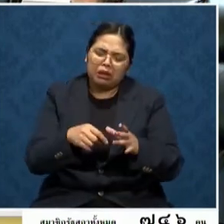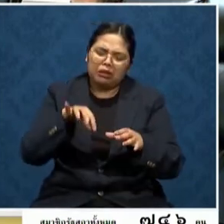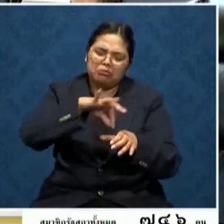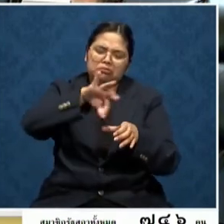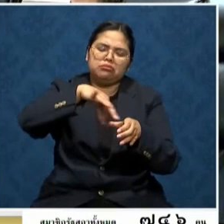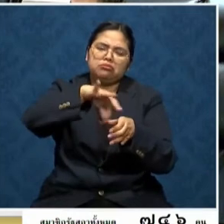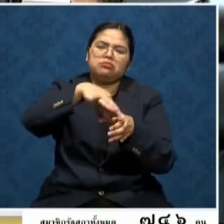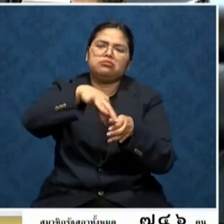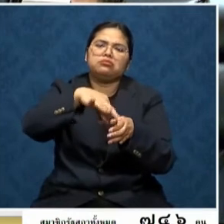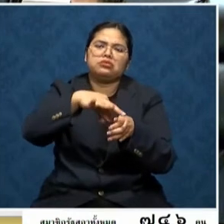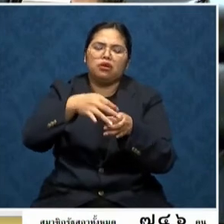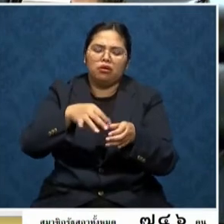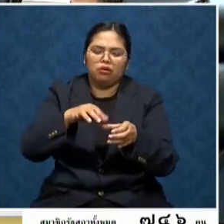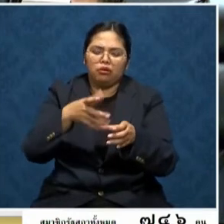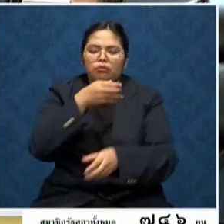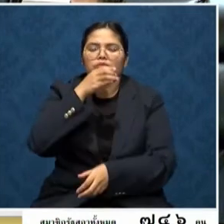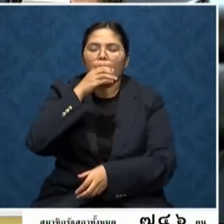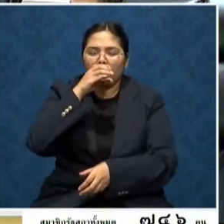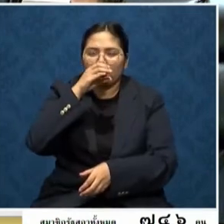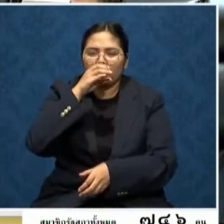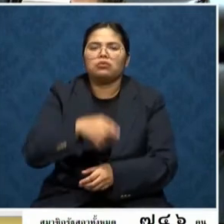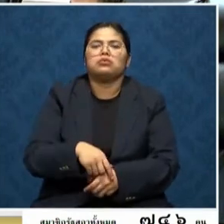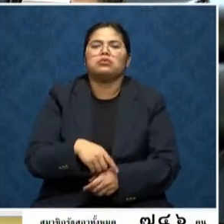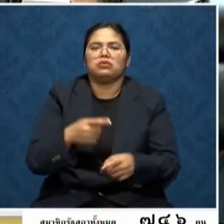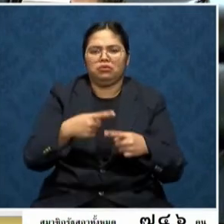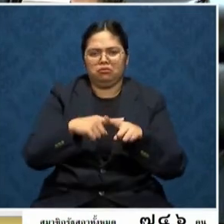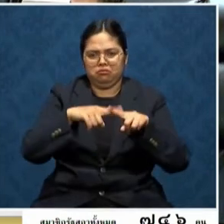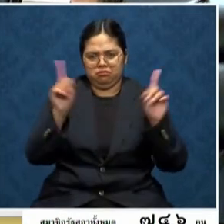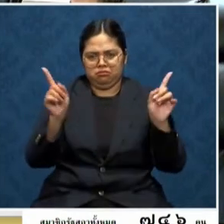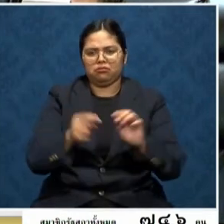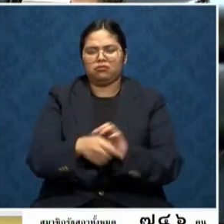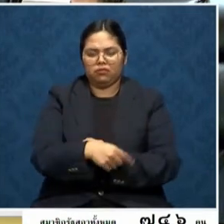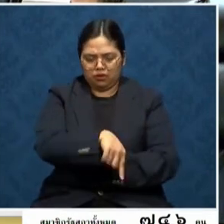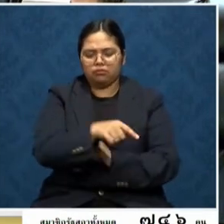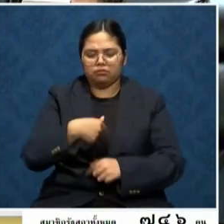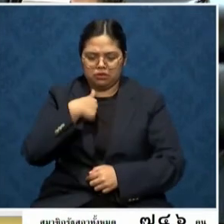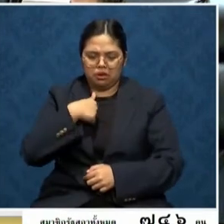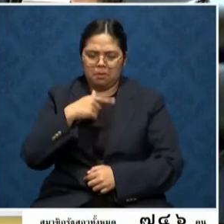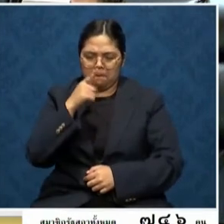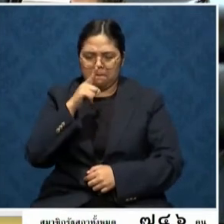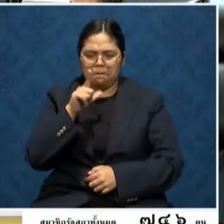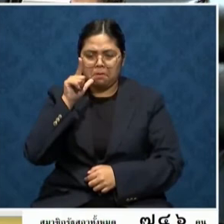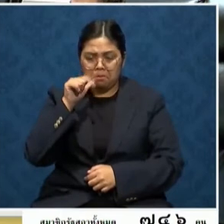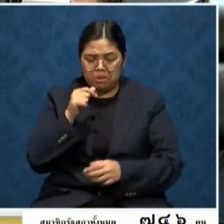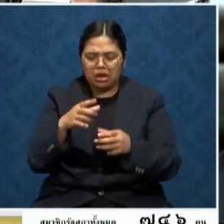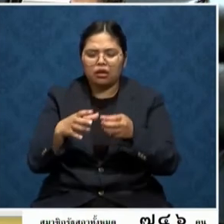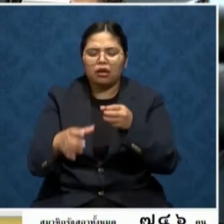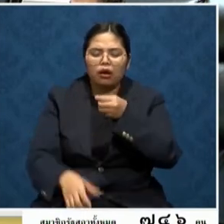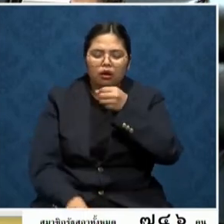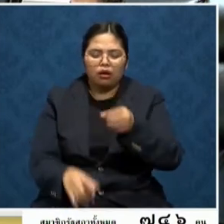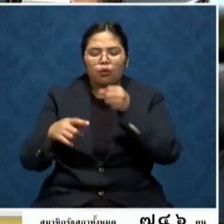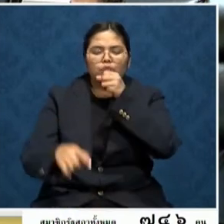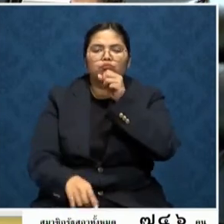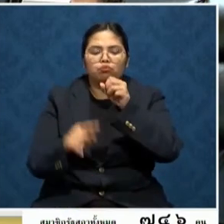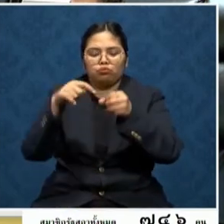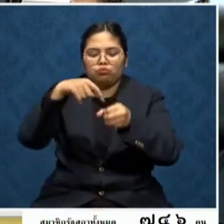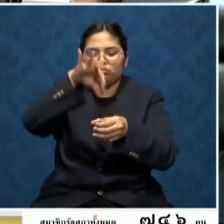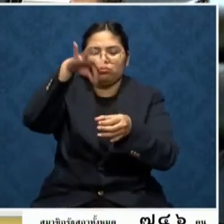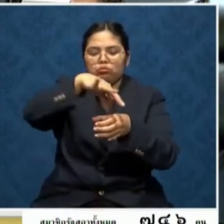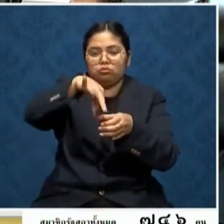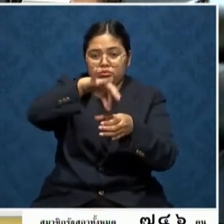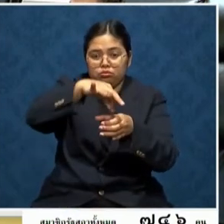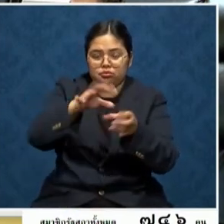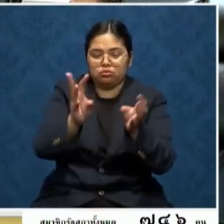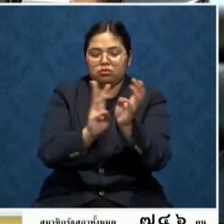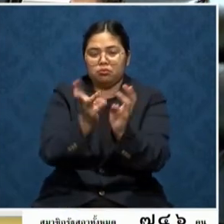ได้เสี่ยงเลวร้ายนมผงไม่ใช่ปีศาจและคุณแม่ที่ให้นมผงไม่ได้เป็นเรื่องที่ผิดนะคะแต่สิ่งเหล่านี้ควรเป็นสวัสดิการ